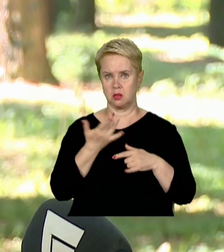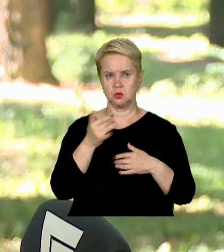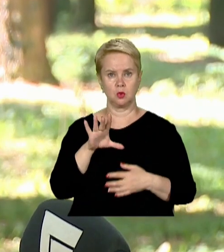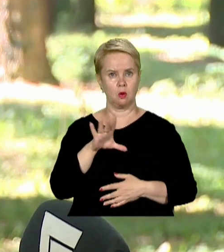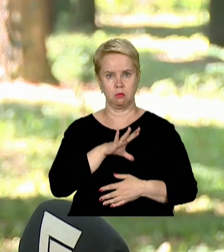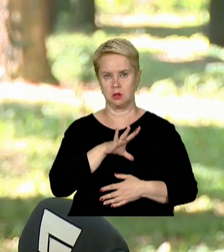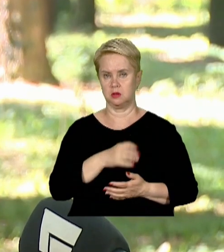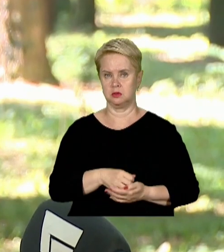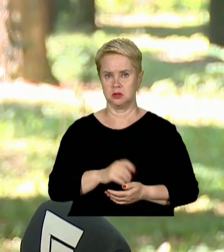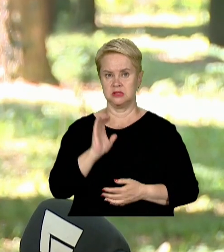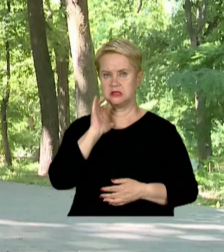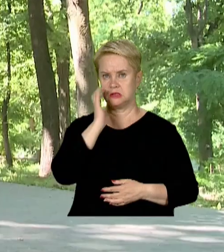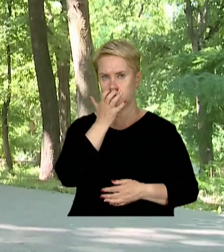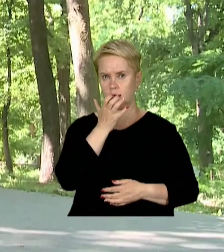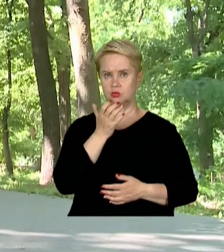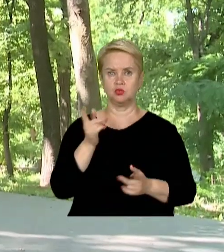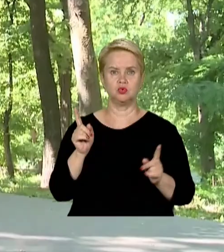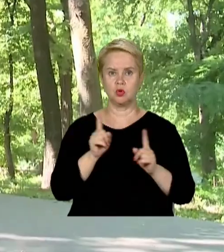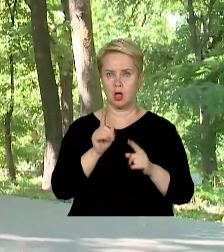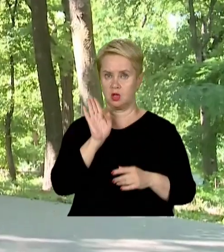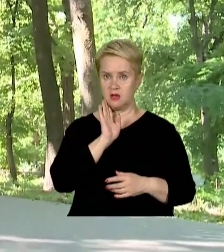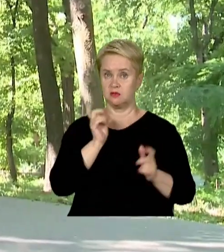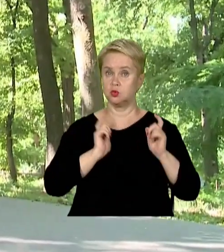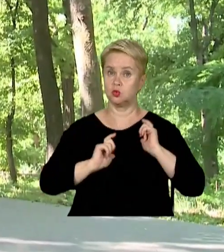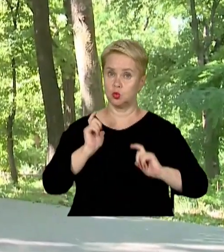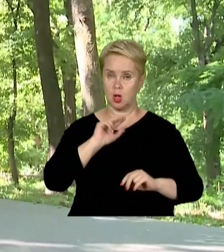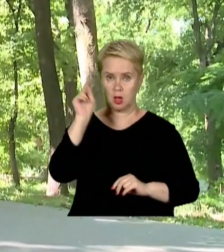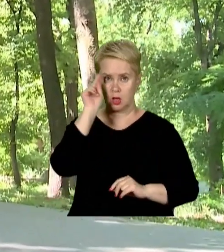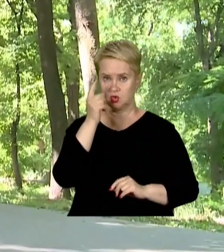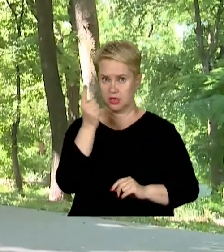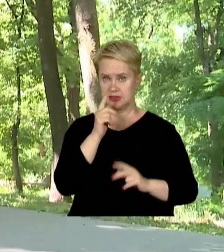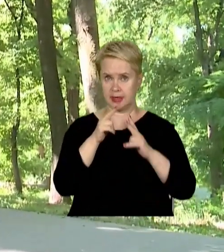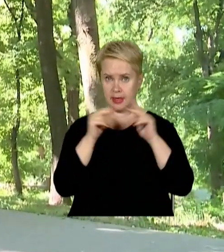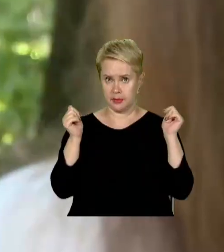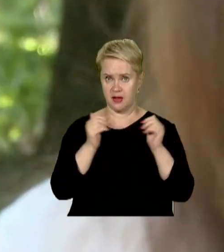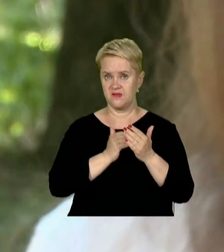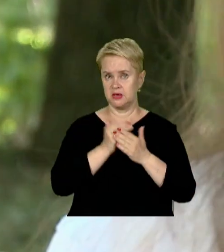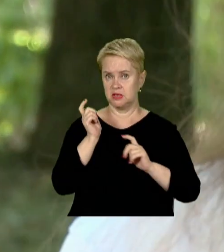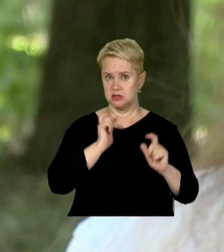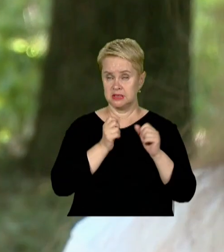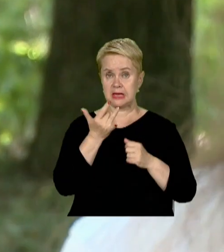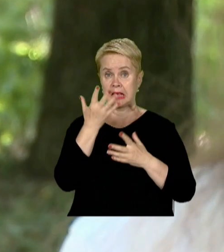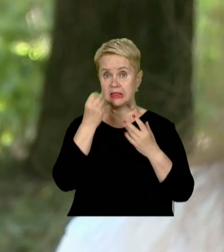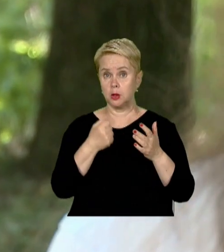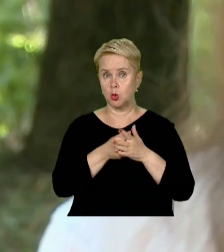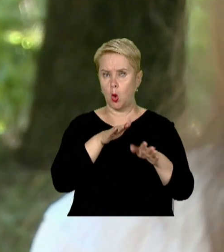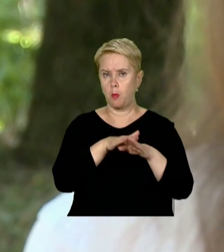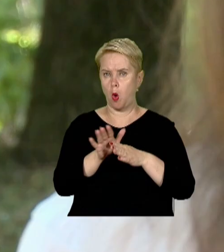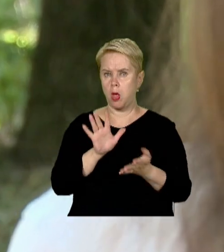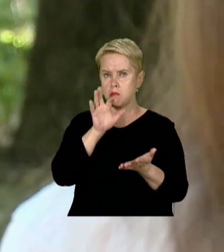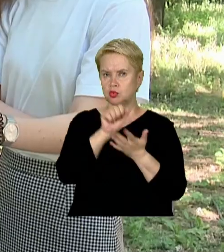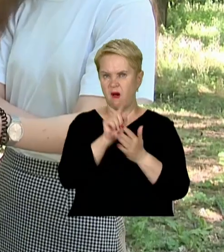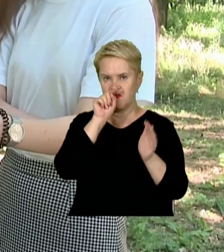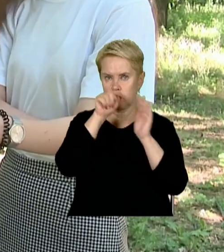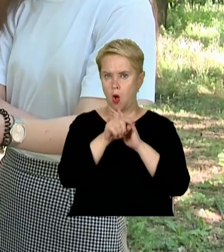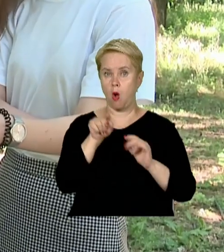було серйозним чим-то. Дівчина-студентка. Навчається в одному з дніпровських вишів. За кілька днів до повномасштабного